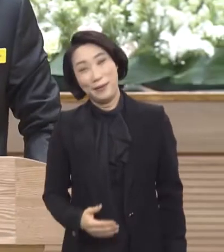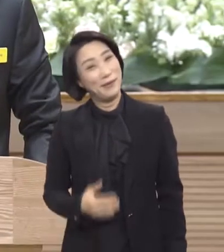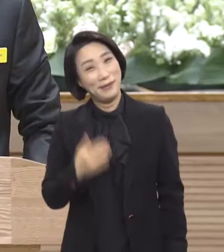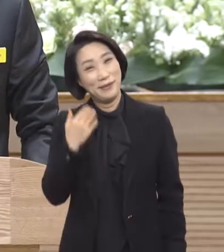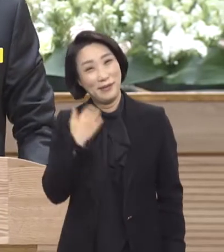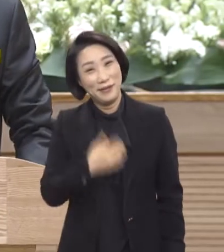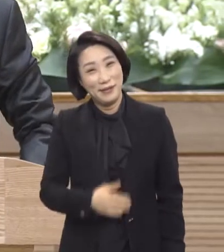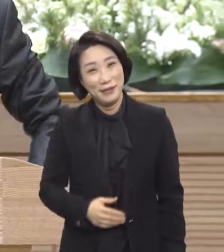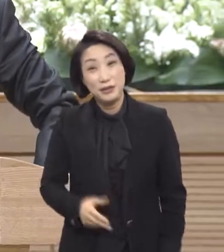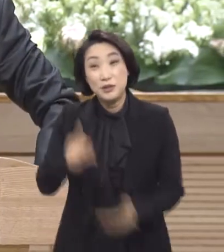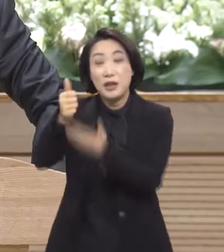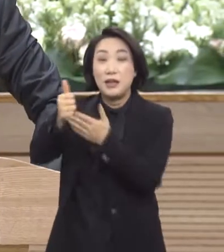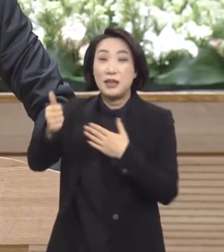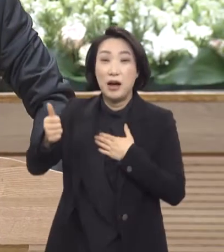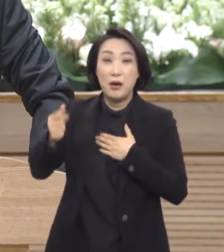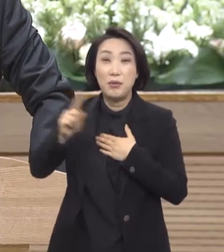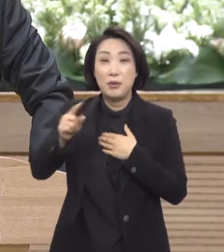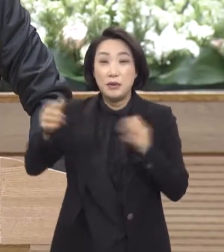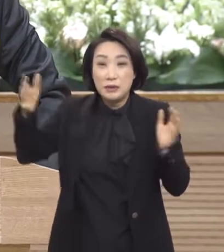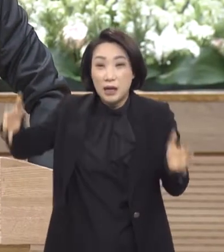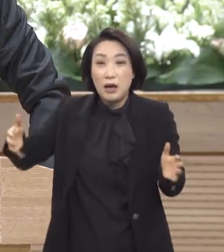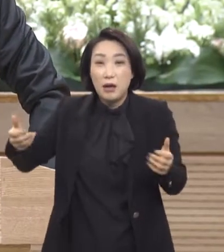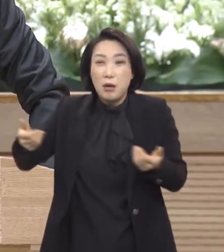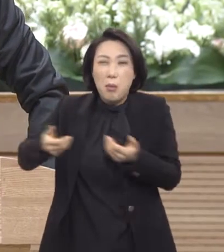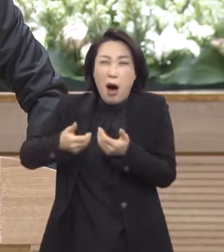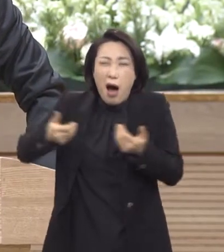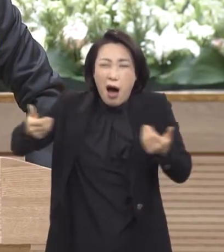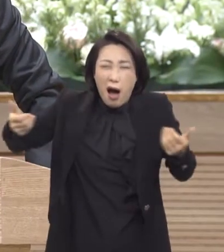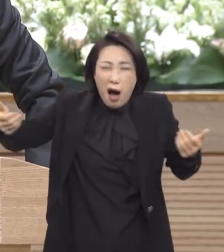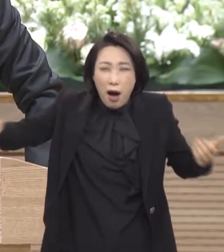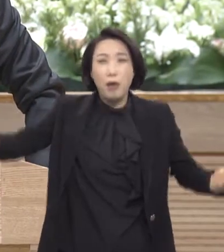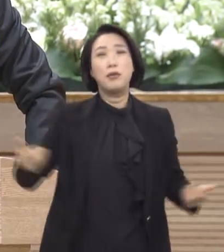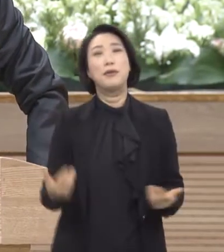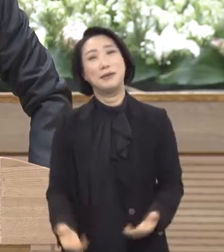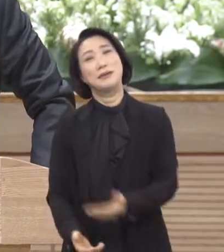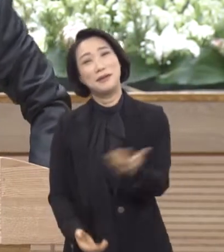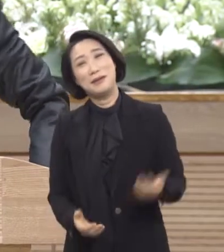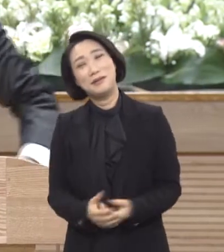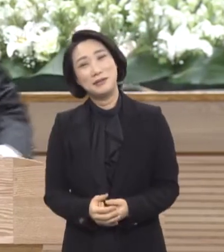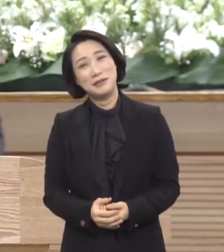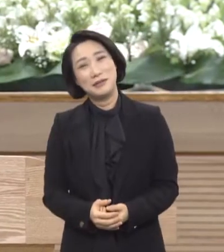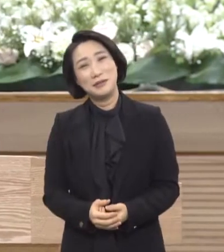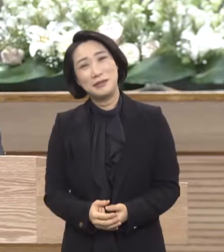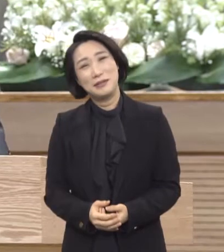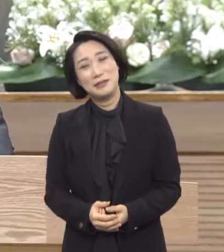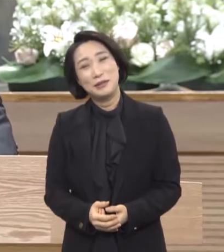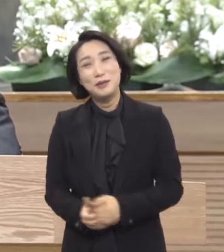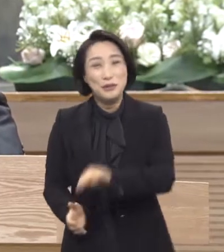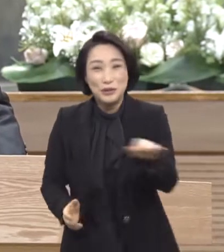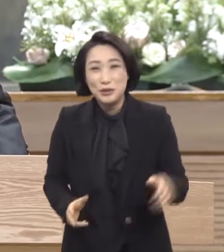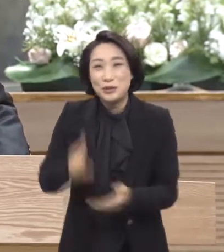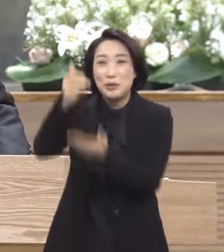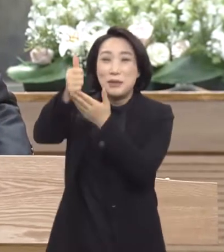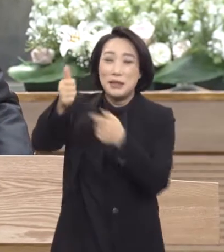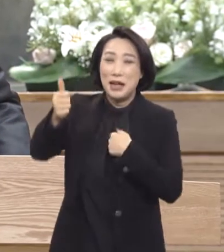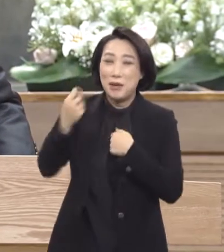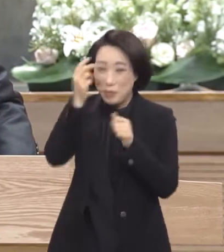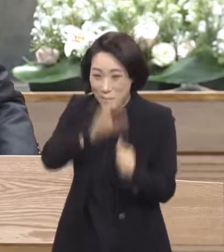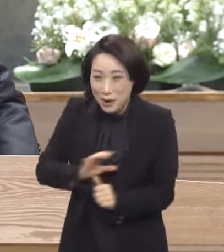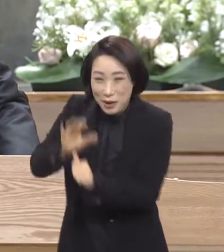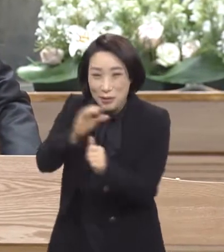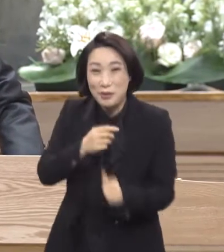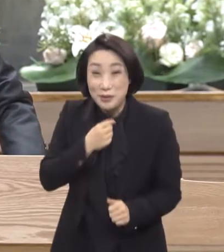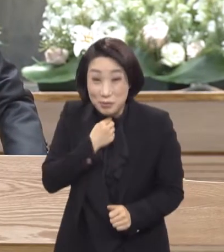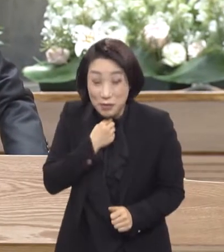그분과 나와의 거리는 얼마나 멀리 있겠나 판단해봐. 우리는 주님이 나를 보호하고